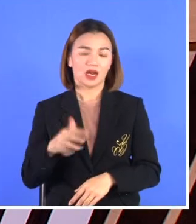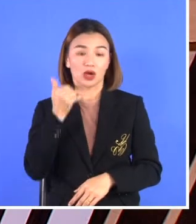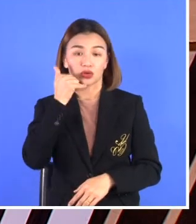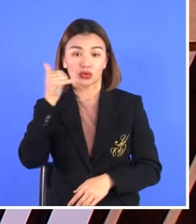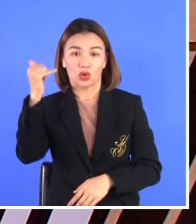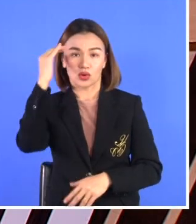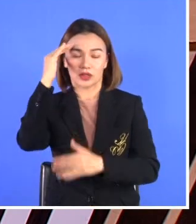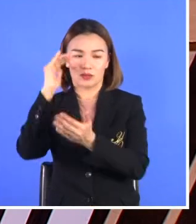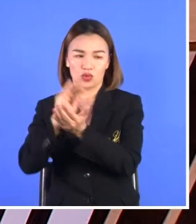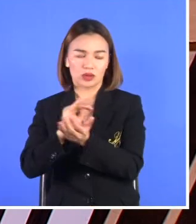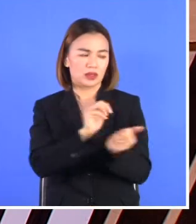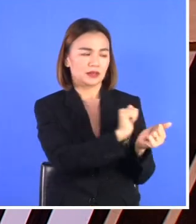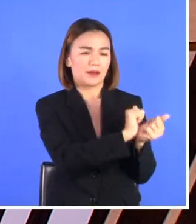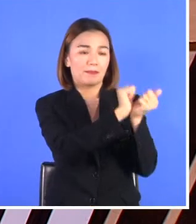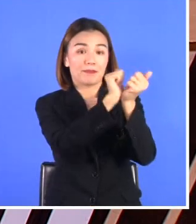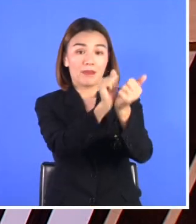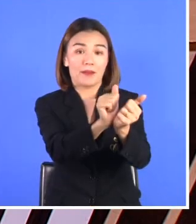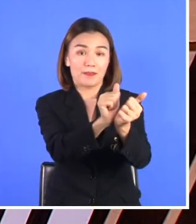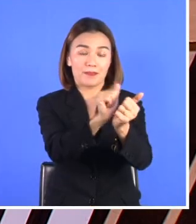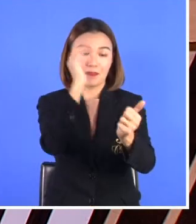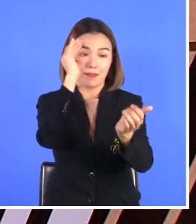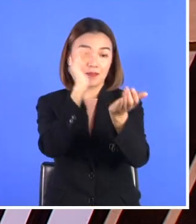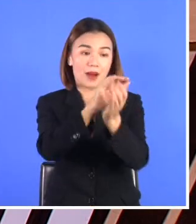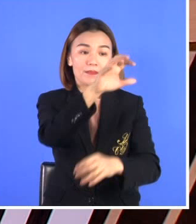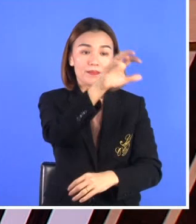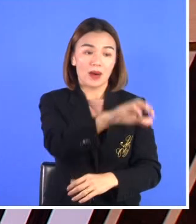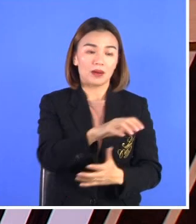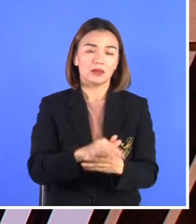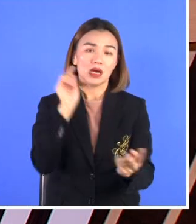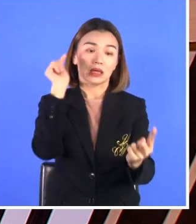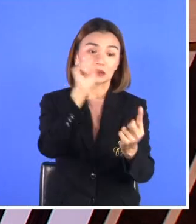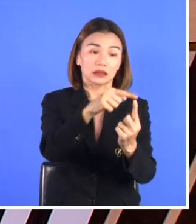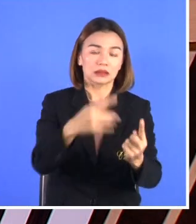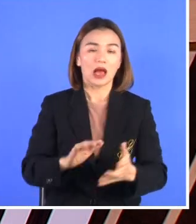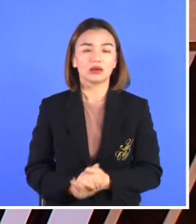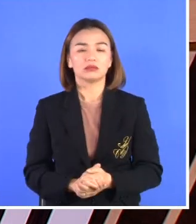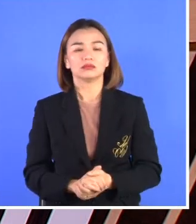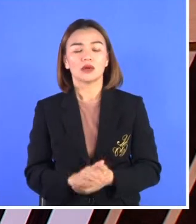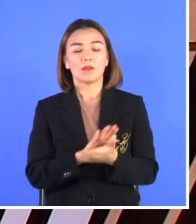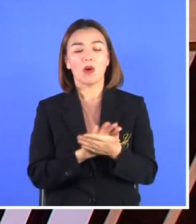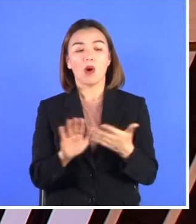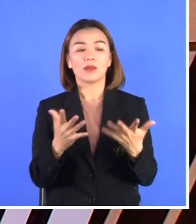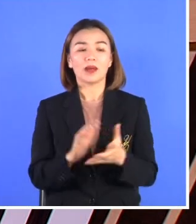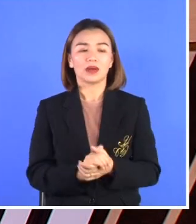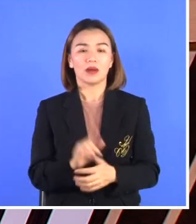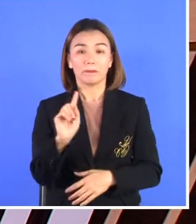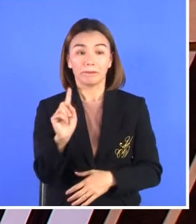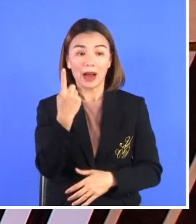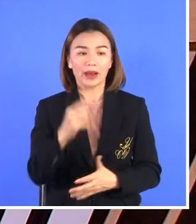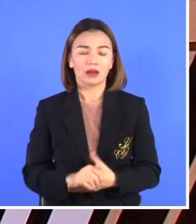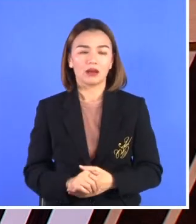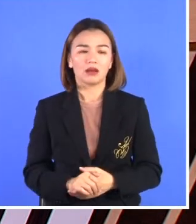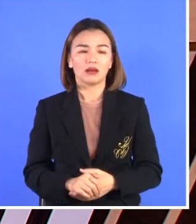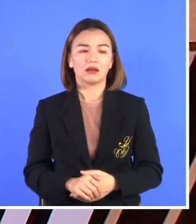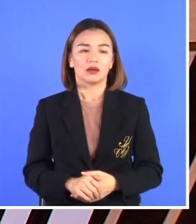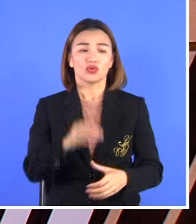พาไปโรงพักพอไปถึงโรงพักสามเณรรูปนี้ก็ยังไม่หยุดนะฮะได้ควักอวัยวะเพศมาช่วยตัวเองอยู่ที่โรง